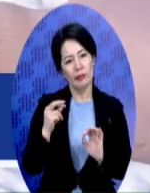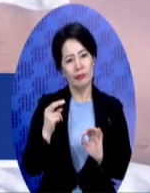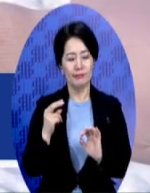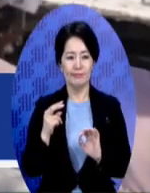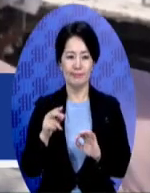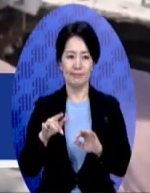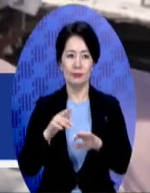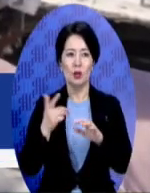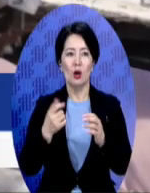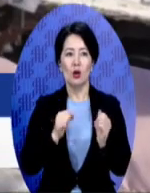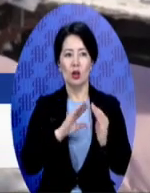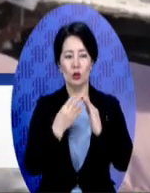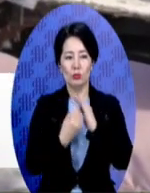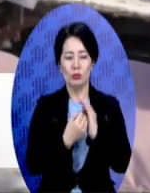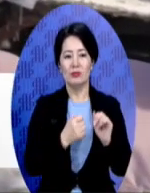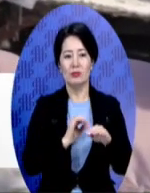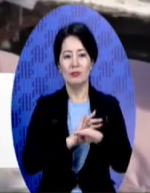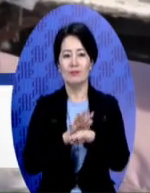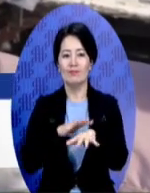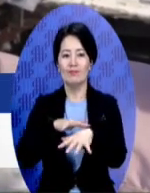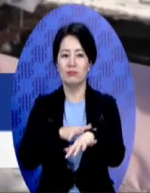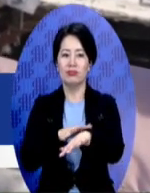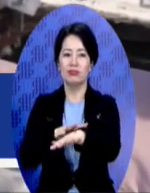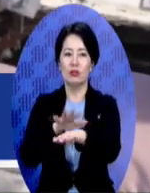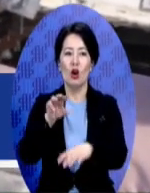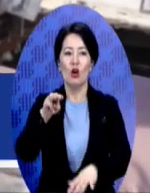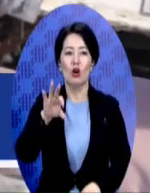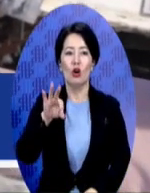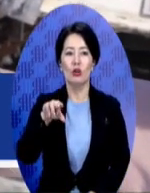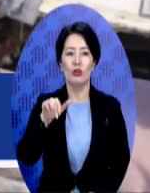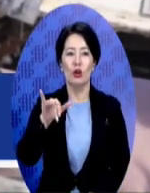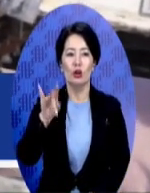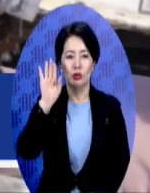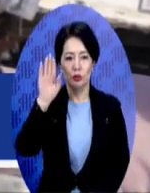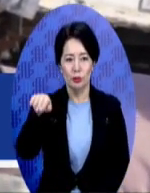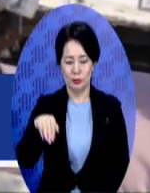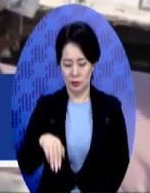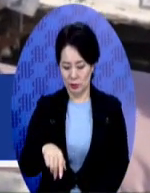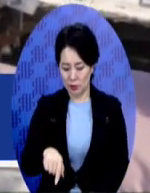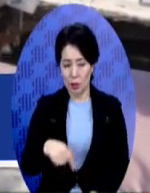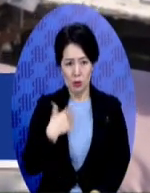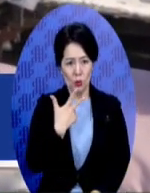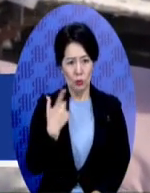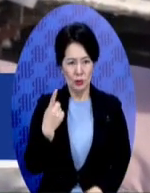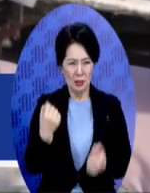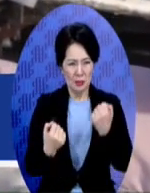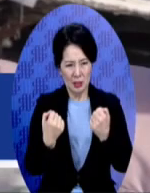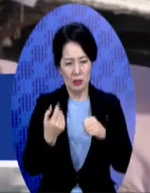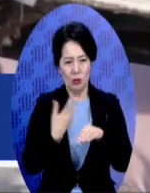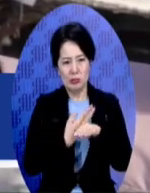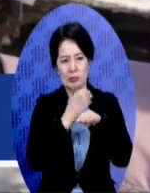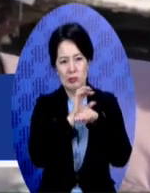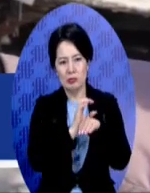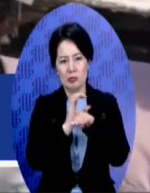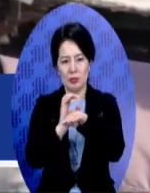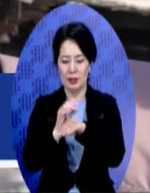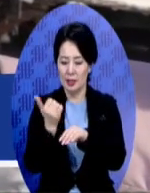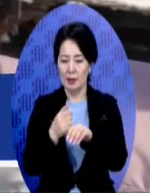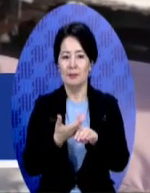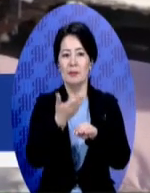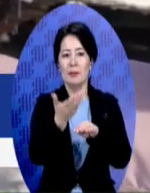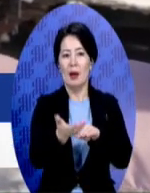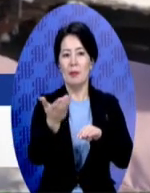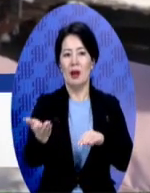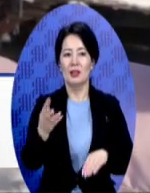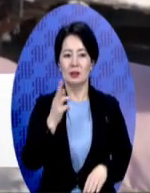давчихсан байж байгаа. Цас ихтэй байгаа учраас энэ 31-ээр үсчээлээ зөөж байна. Зарим газар бол бас дамжуулан зөөх юм